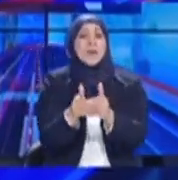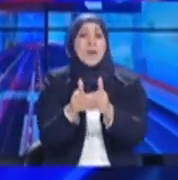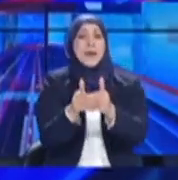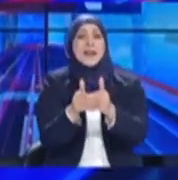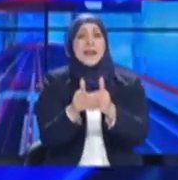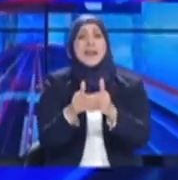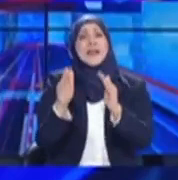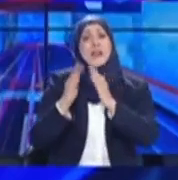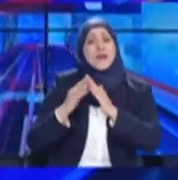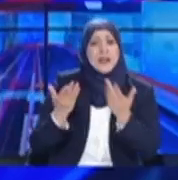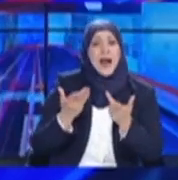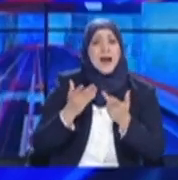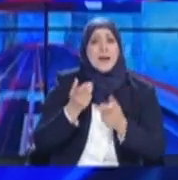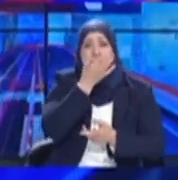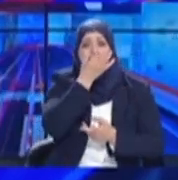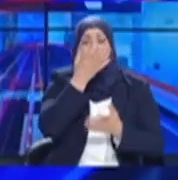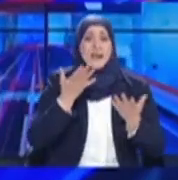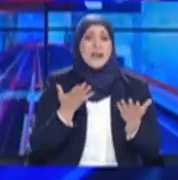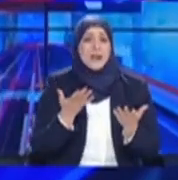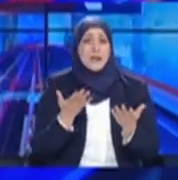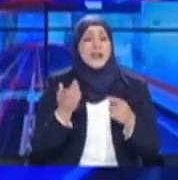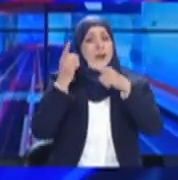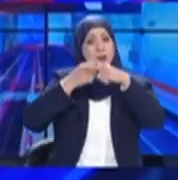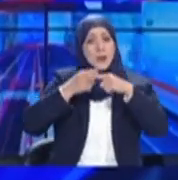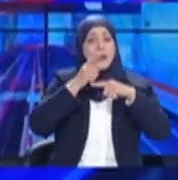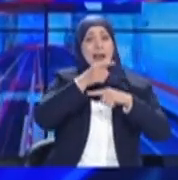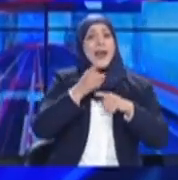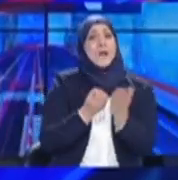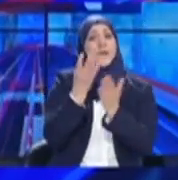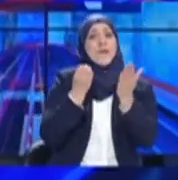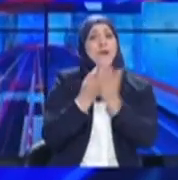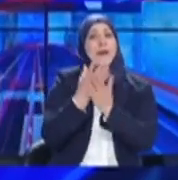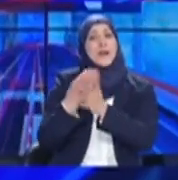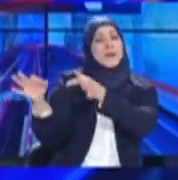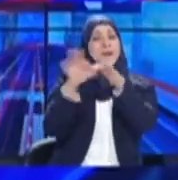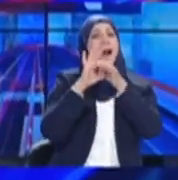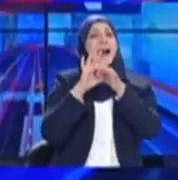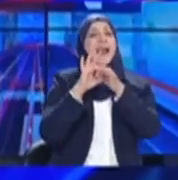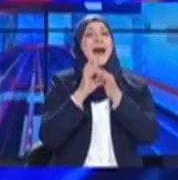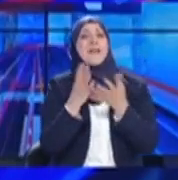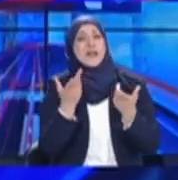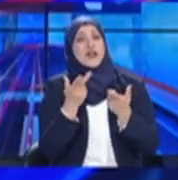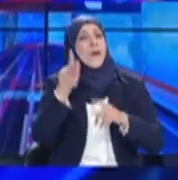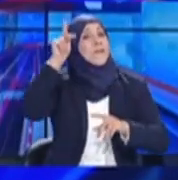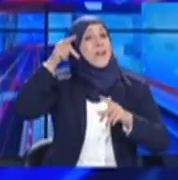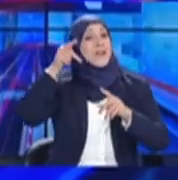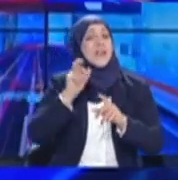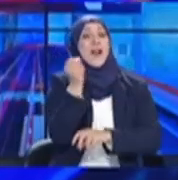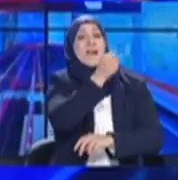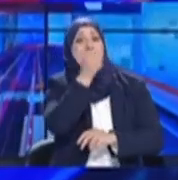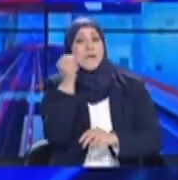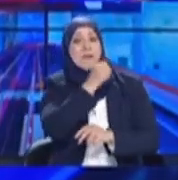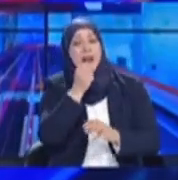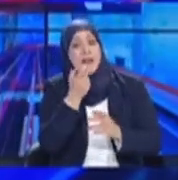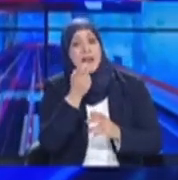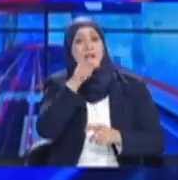الخصها انا مختص في ال في علم اجتماع الثقافه والفن وفلسفه الفن يقول انه التونسي اصبح محاصر